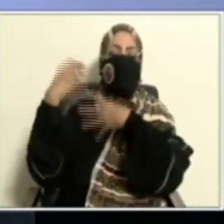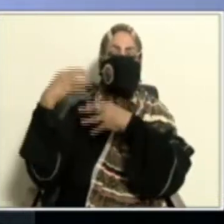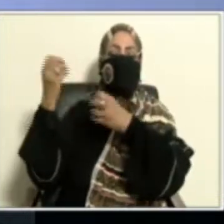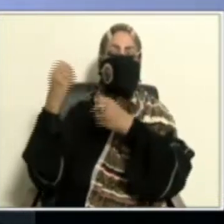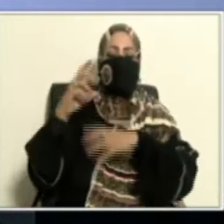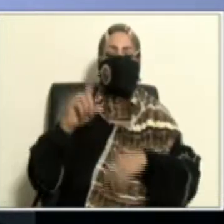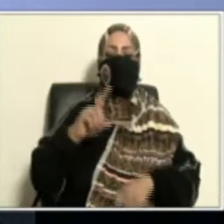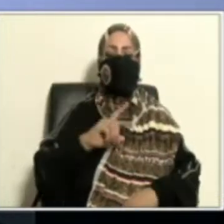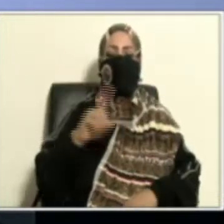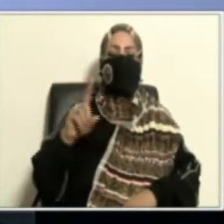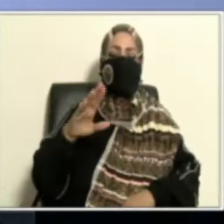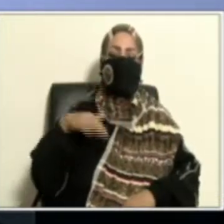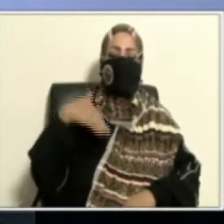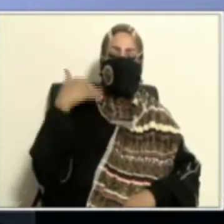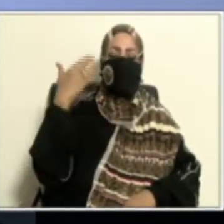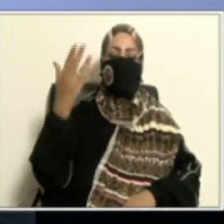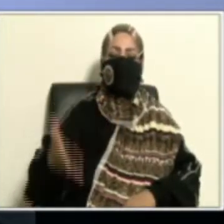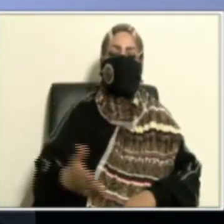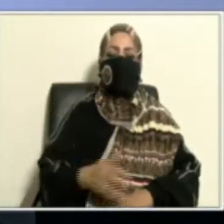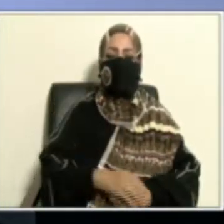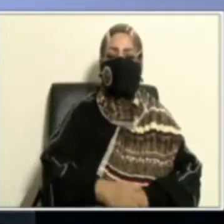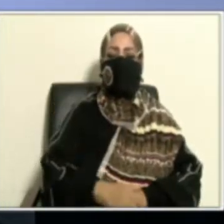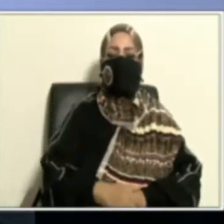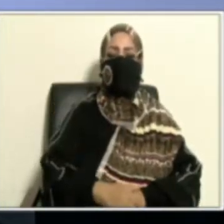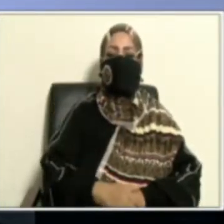بعده؟ هل هو مشكله الميراث؟